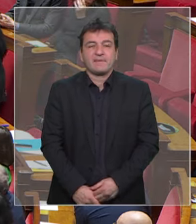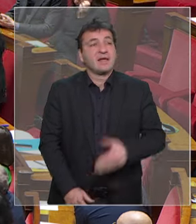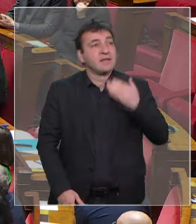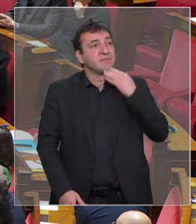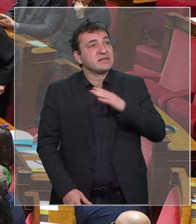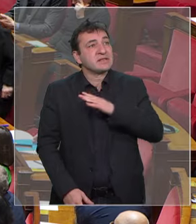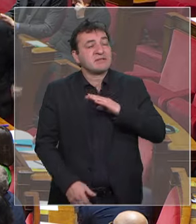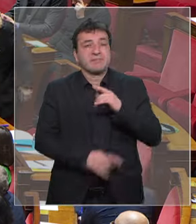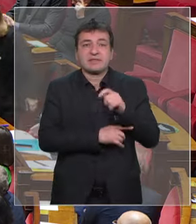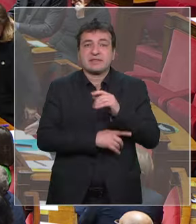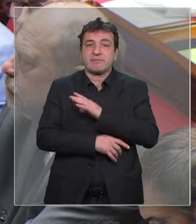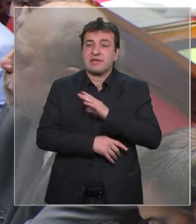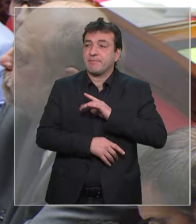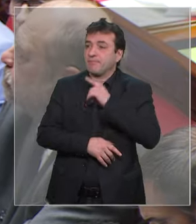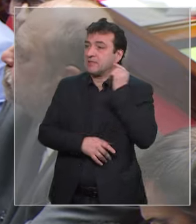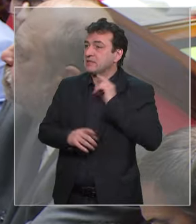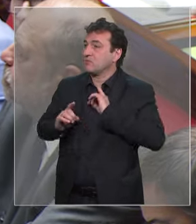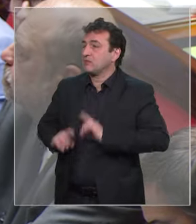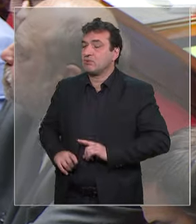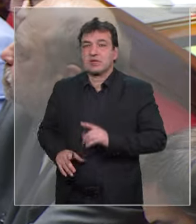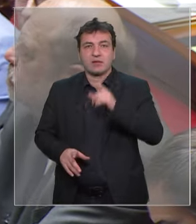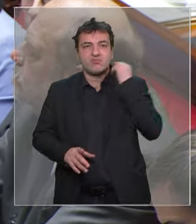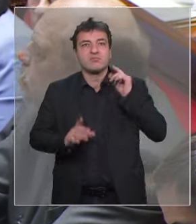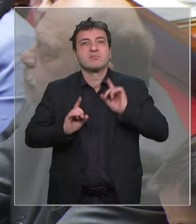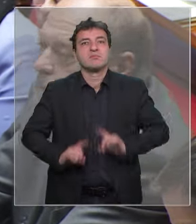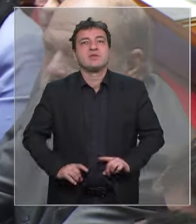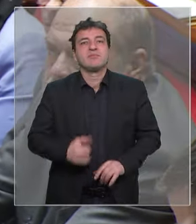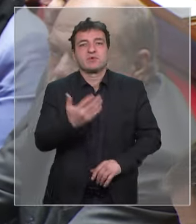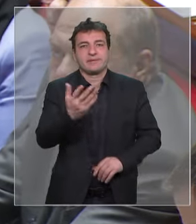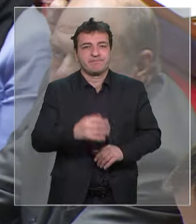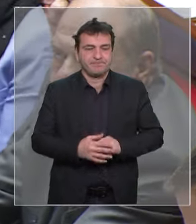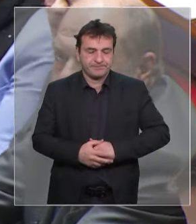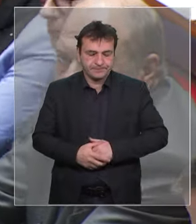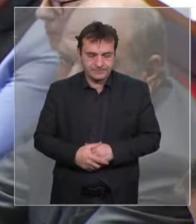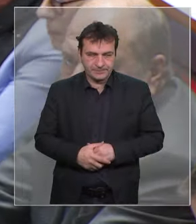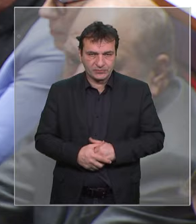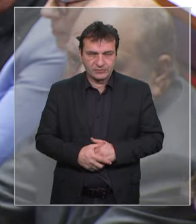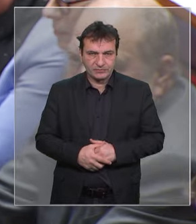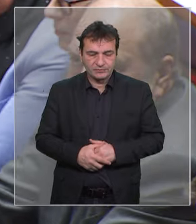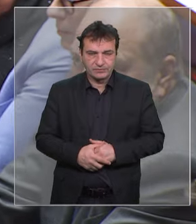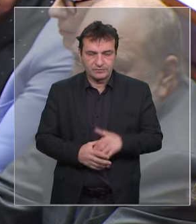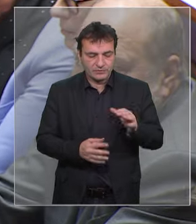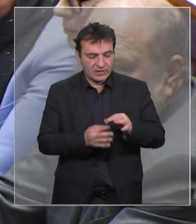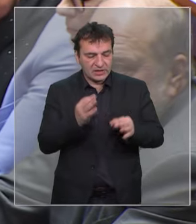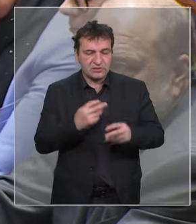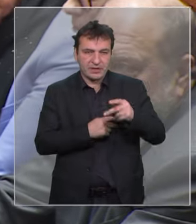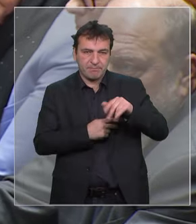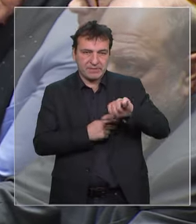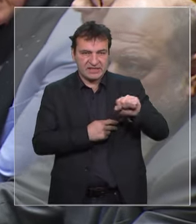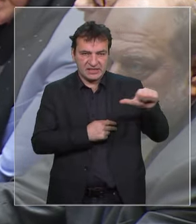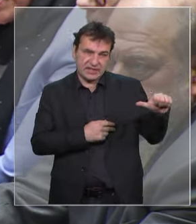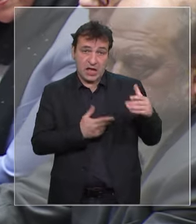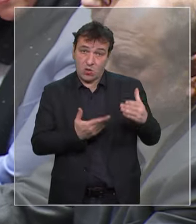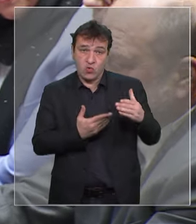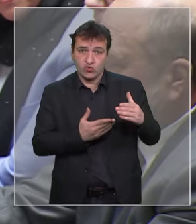Merci madame la présidente, mesdames et messieurs les députés, monsieur le député Roger Chudeau. Les résultats de PISA sont effectivement tombés